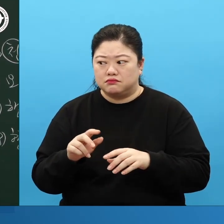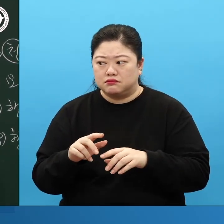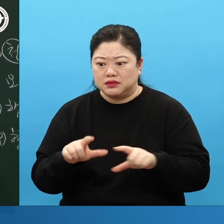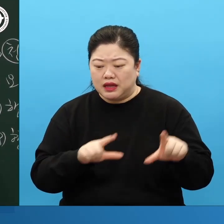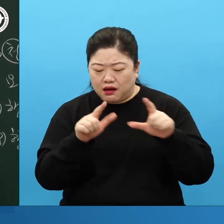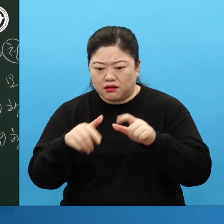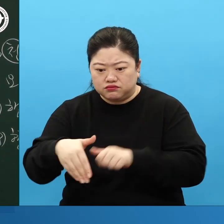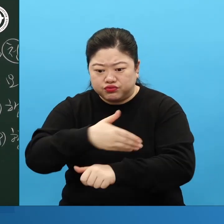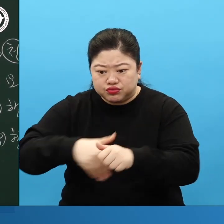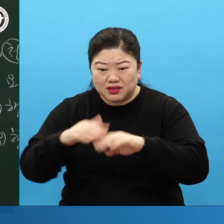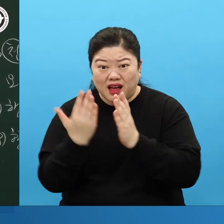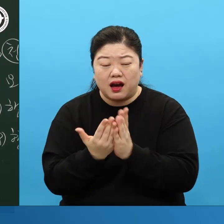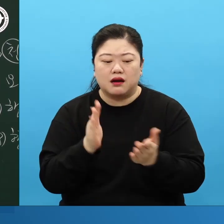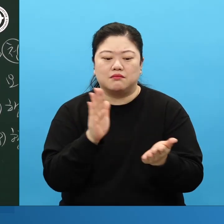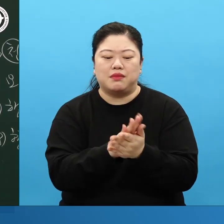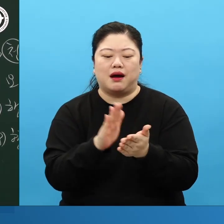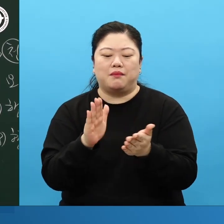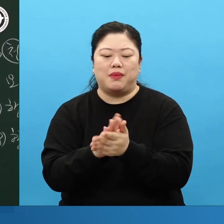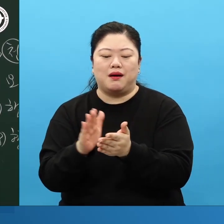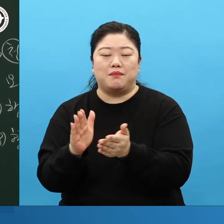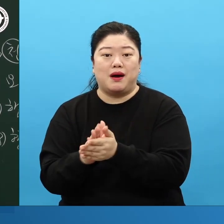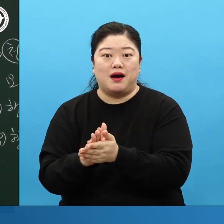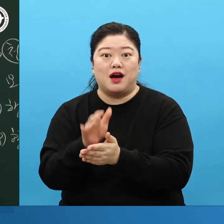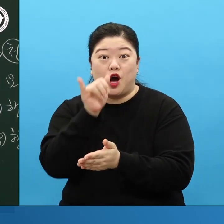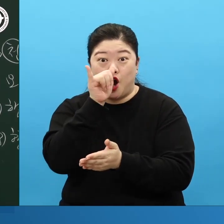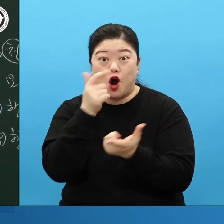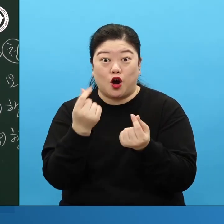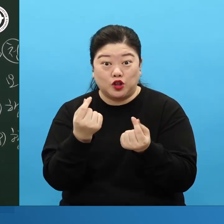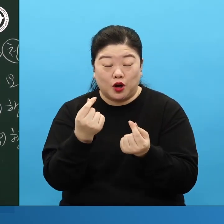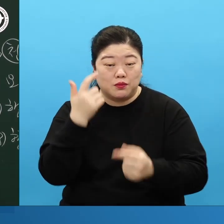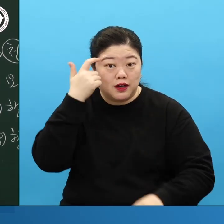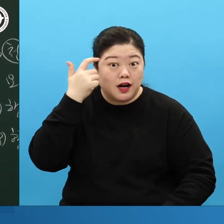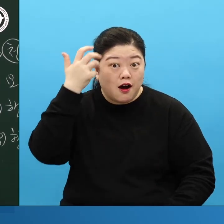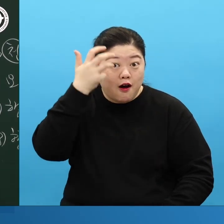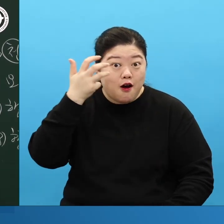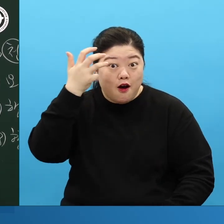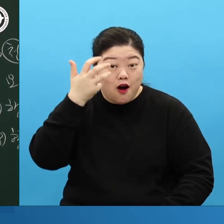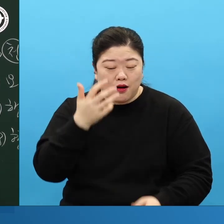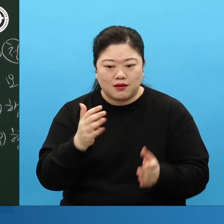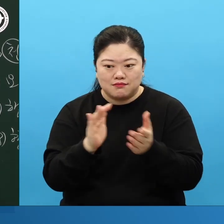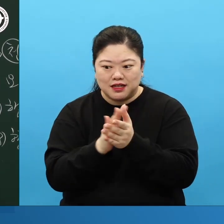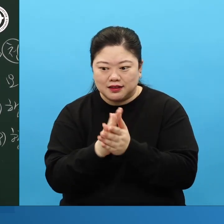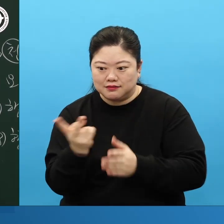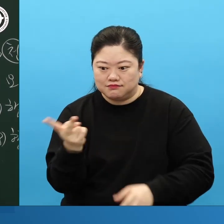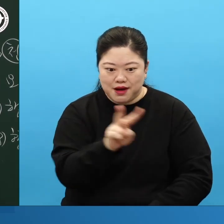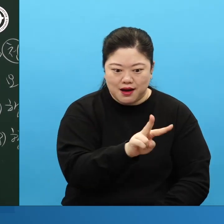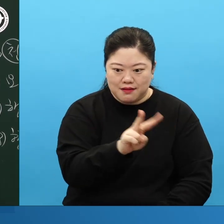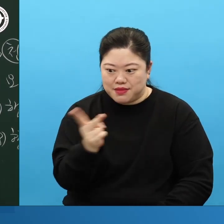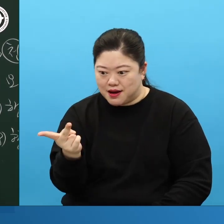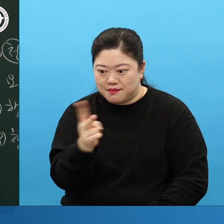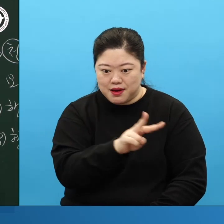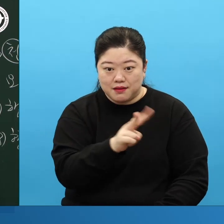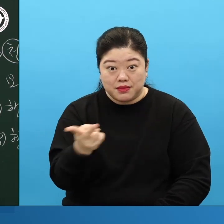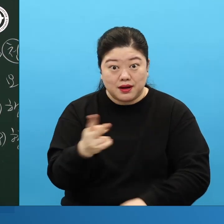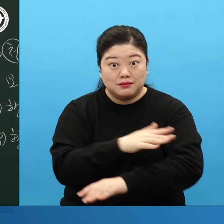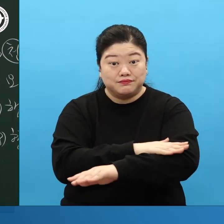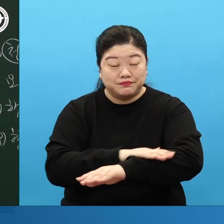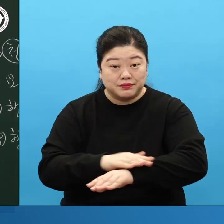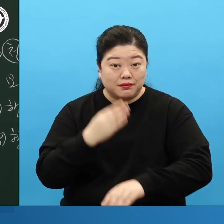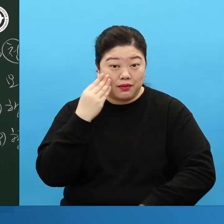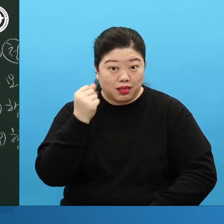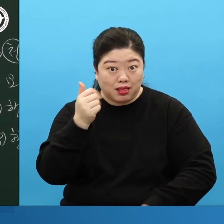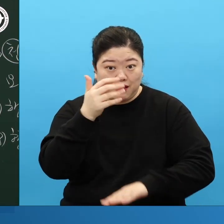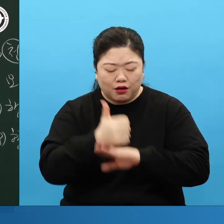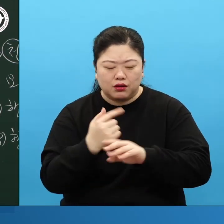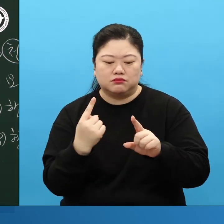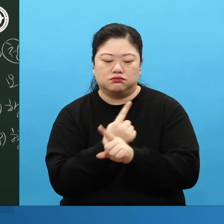tiene su ritmo. 그렇듯이 영적인 리듬을 여러분이 다 갖추면 이제 그때부터는 치유도 일어나고 서밋도 되고